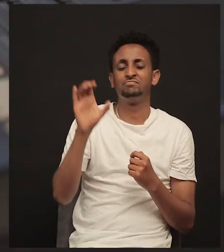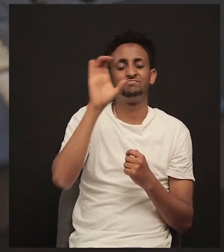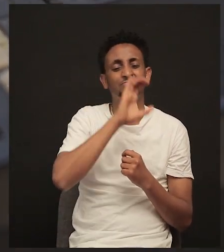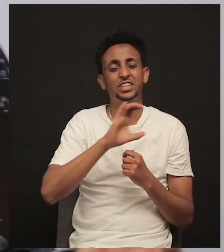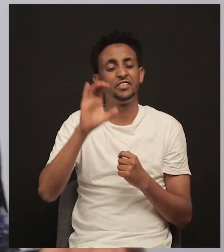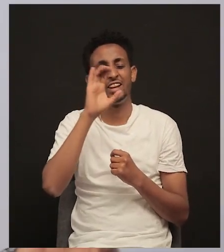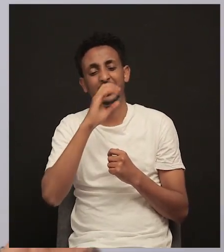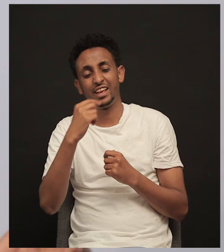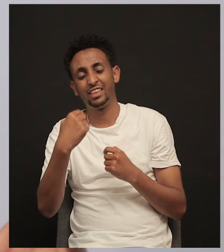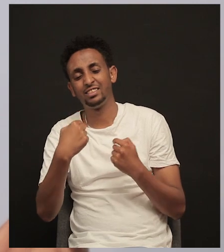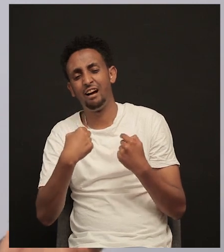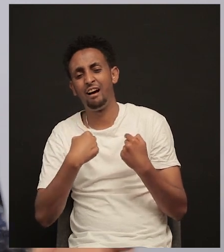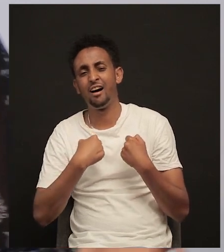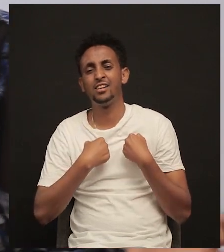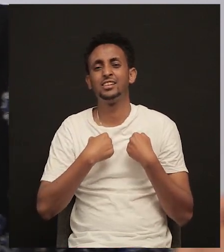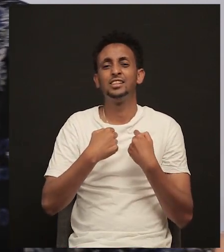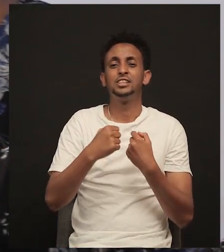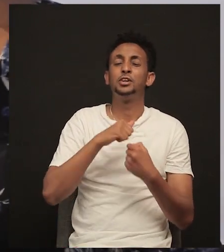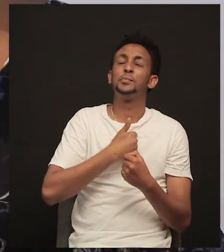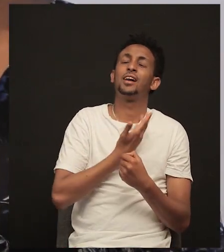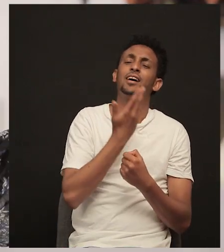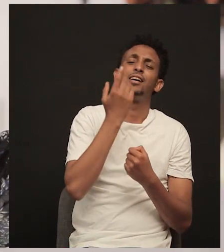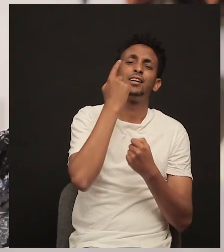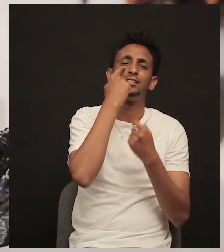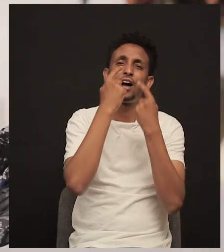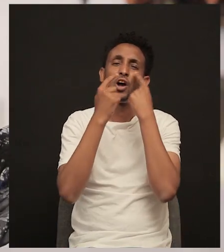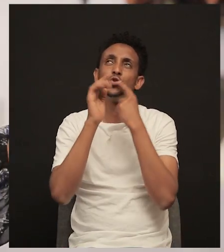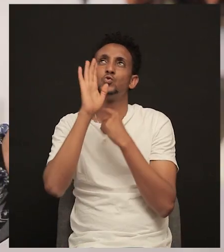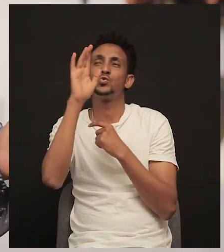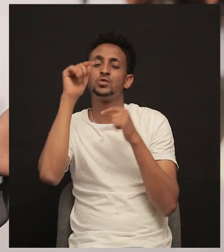አልሰለቸኝም ይፈልገኛል የምረታይኑ